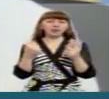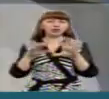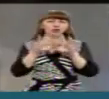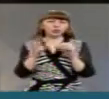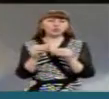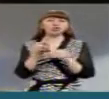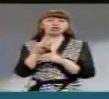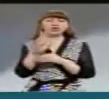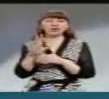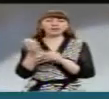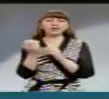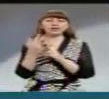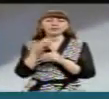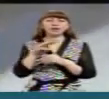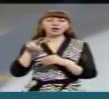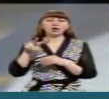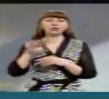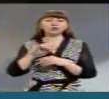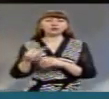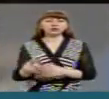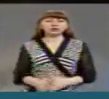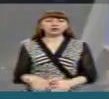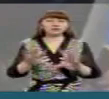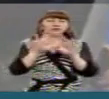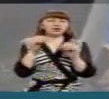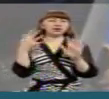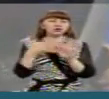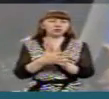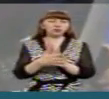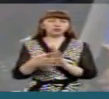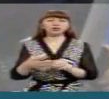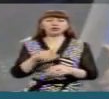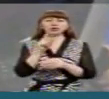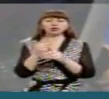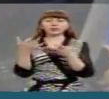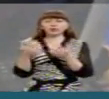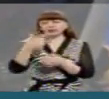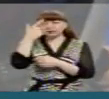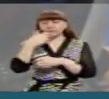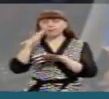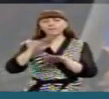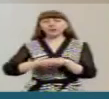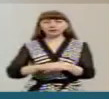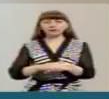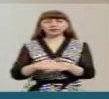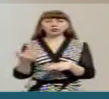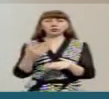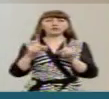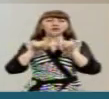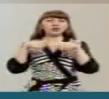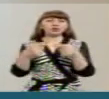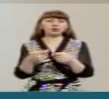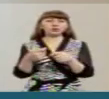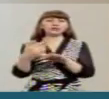тоқталар болсақ, ол 7% мөлшерлемемен бастапқы жарна 20%, несие мерзімі 25 жылға дейін қарастырылған.